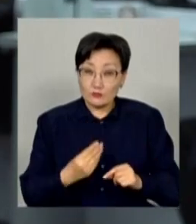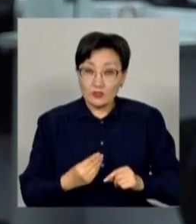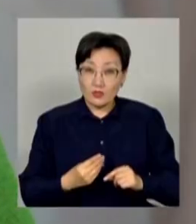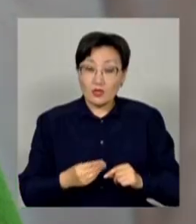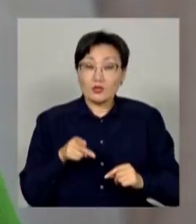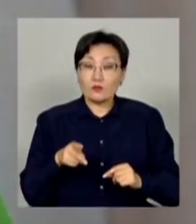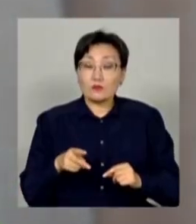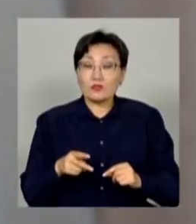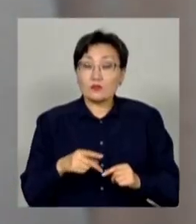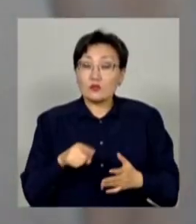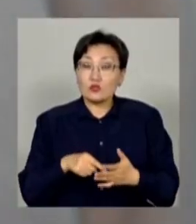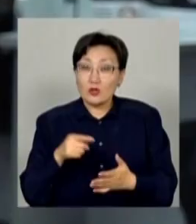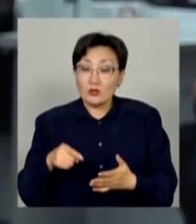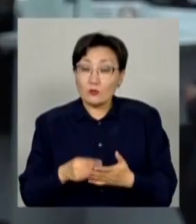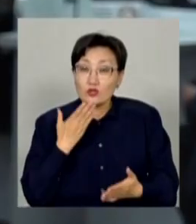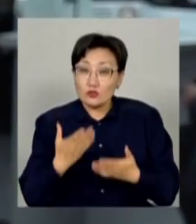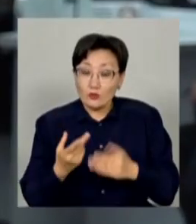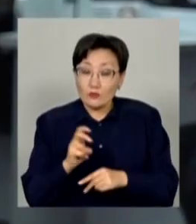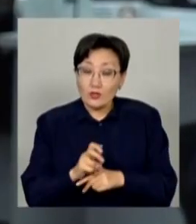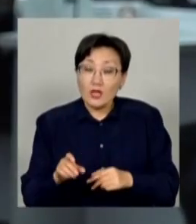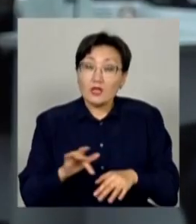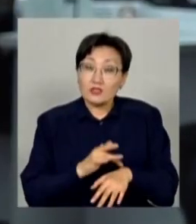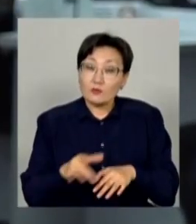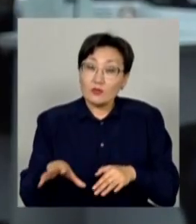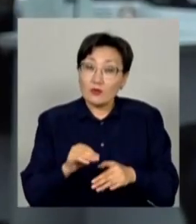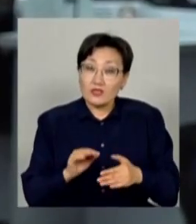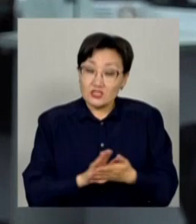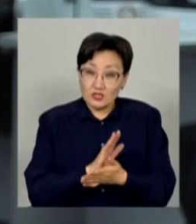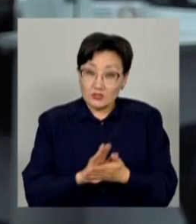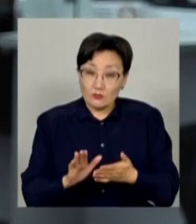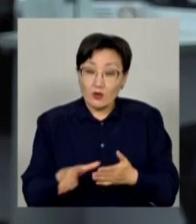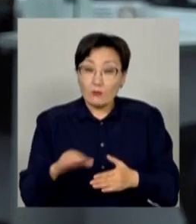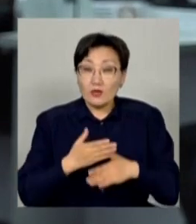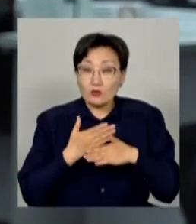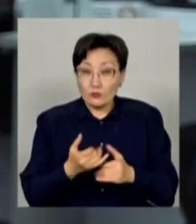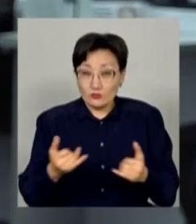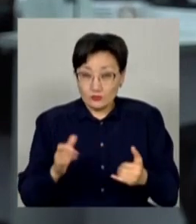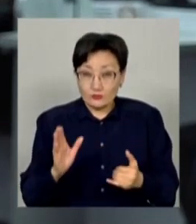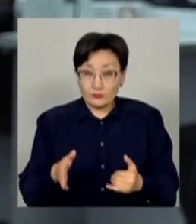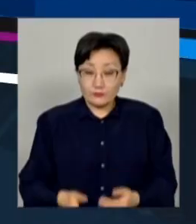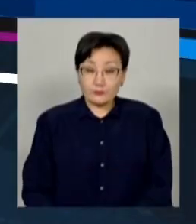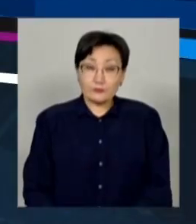өзімнің ипім бойынша, сұрақтар бойынша келгем. Қызметтің барлығы тегін, барлығына көмектеседі.